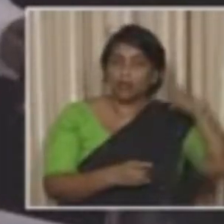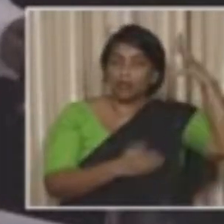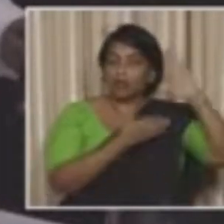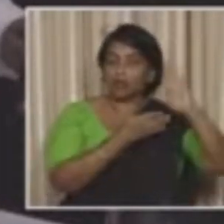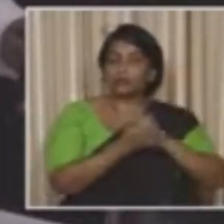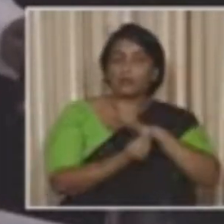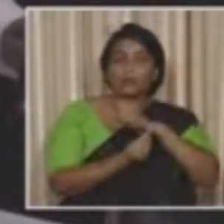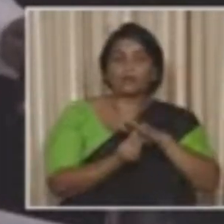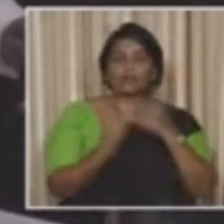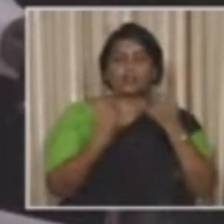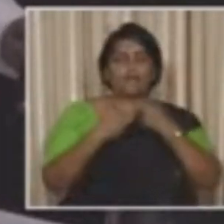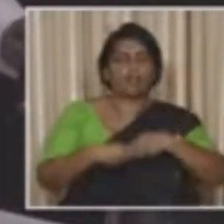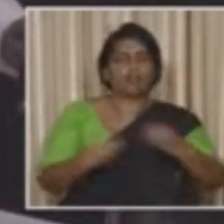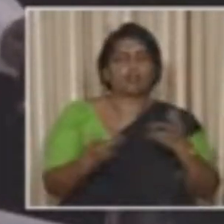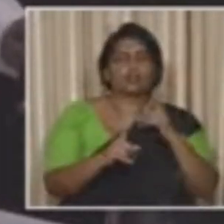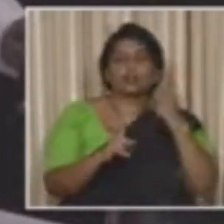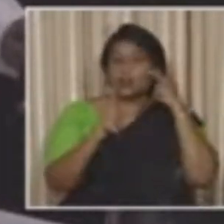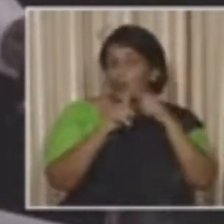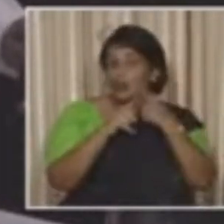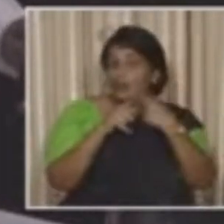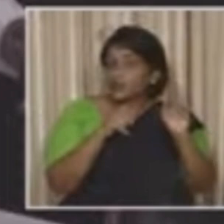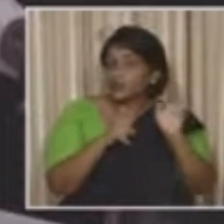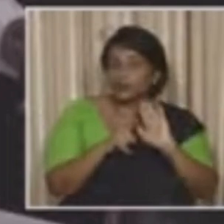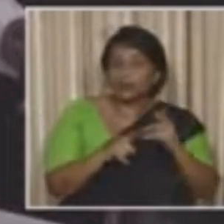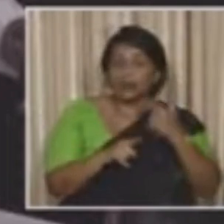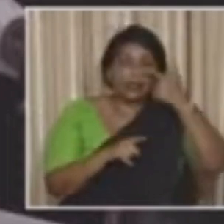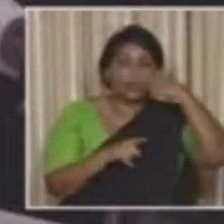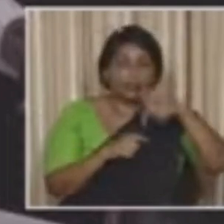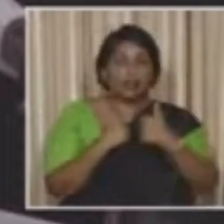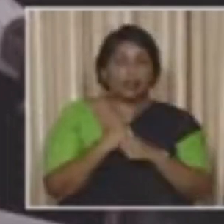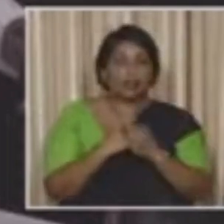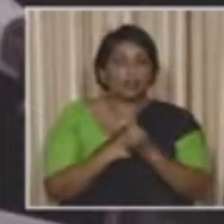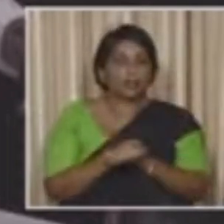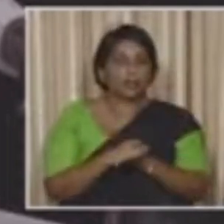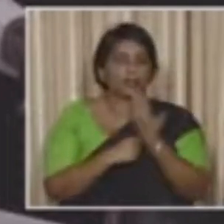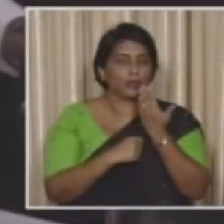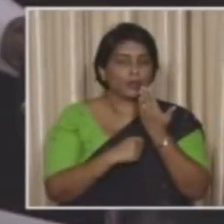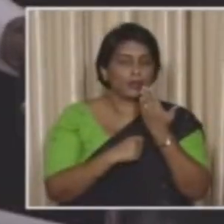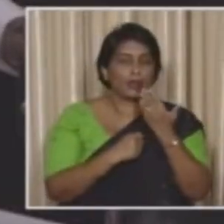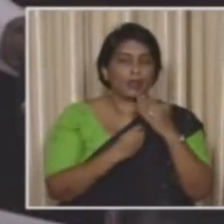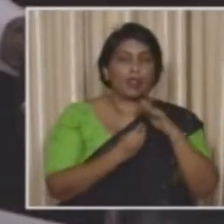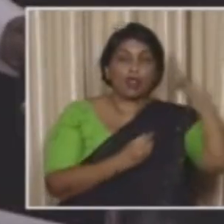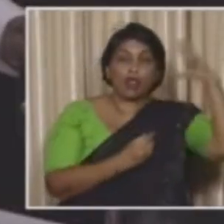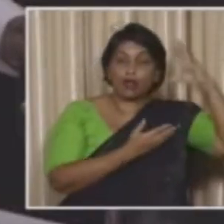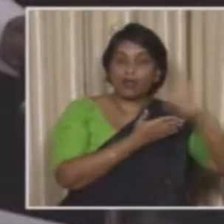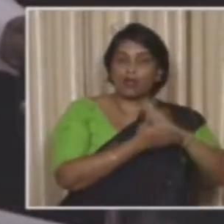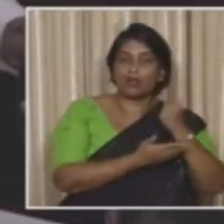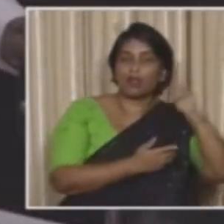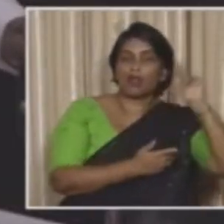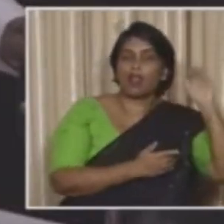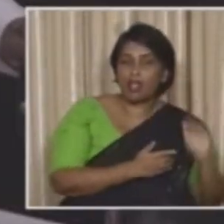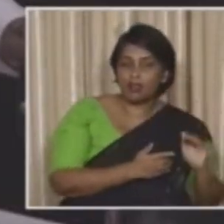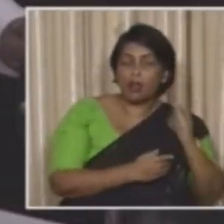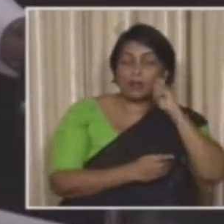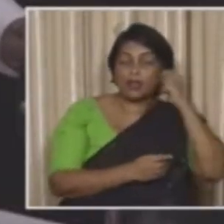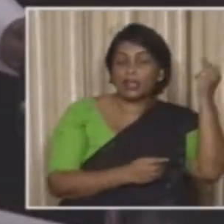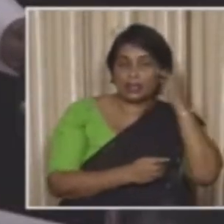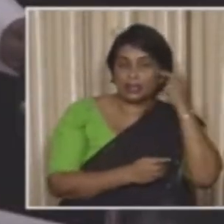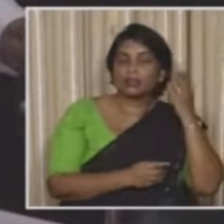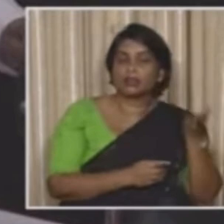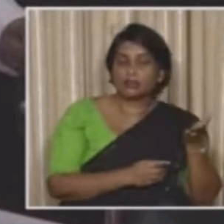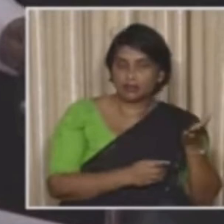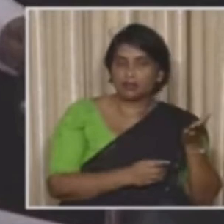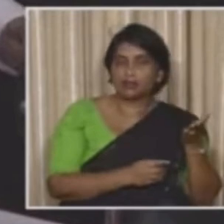සූර්යාලෝකයෙන් හදනකොට පරිසර විනාශ වෙන්නේ නැහැ කියන කරුණ විතරක් නෙමෙයි තෙල් වලින් හදනකොට ගාන වැඩි සූර්යාලෝකයෙන් හදනකොට ගාන අඩු වෙයි කියලා මිනිස්සුන්ගේ අපේක්ෂාවක්